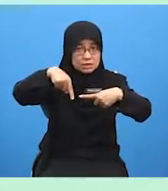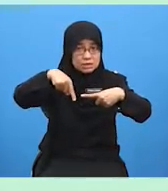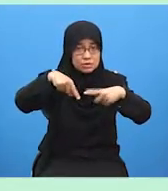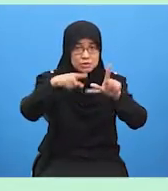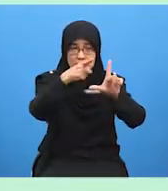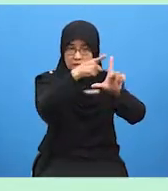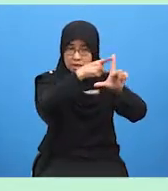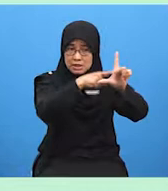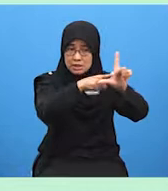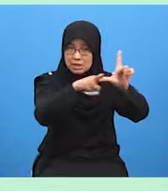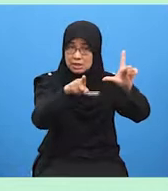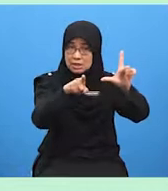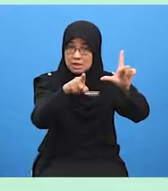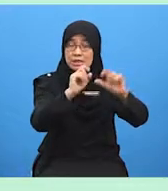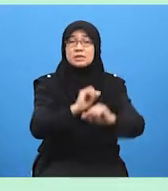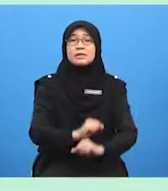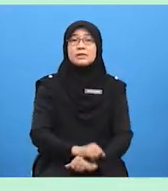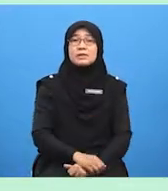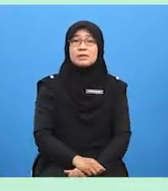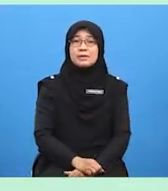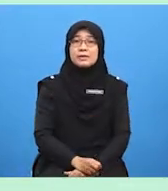ira serong.